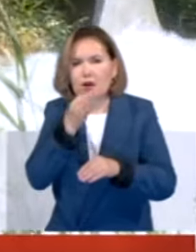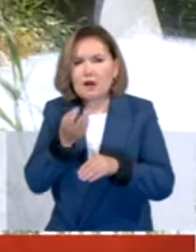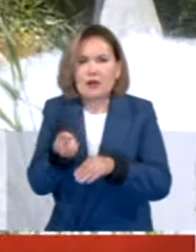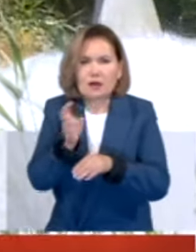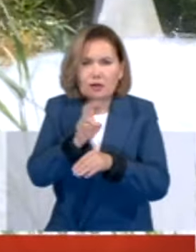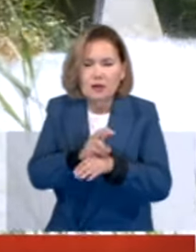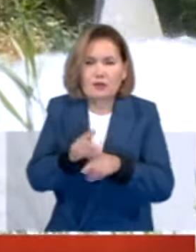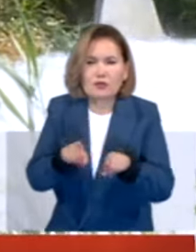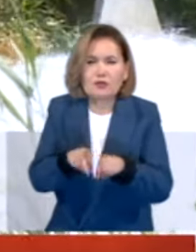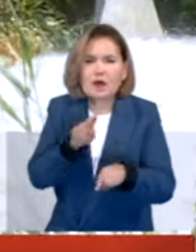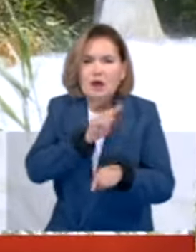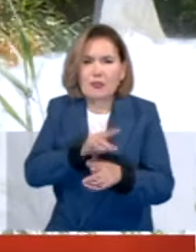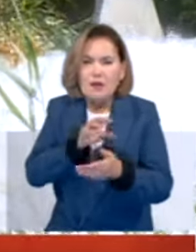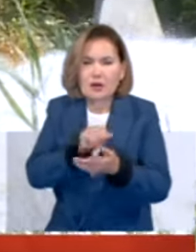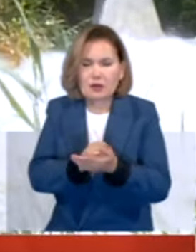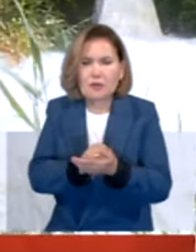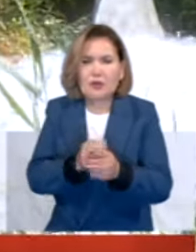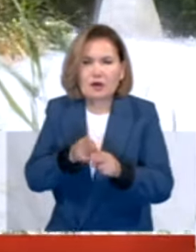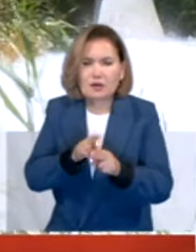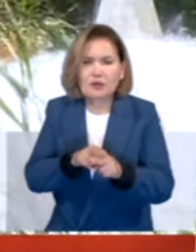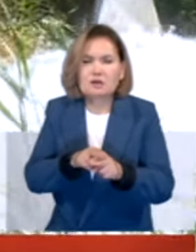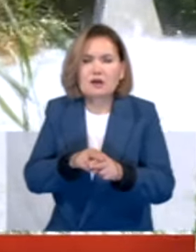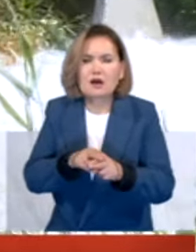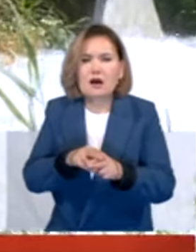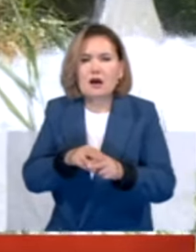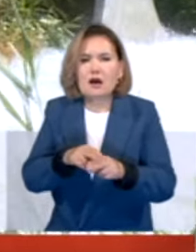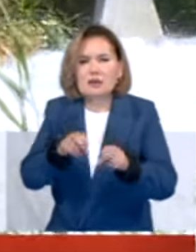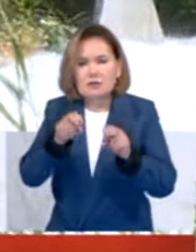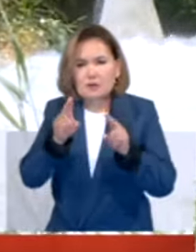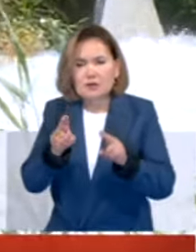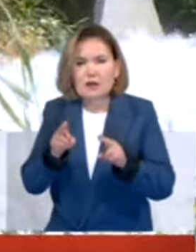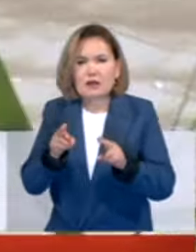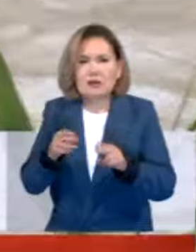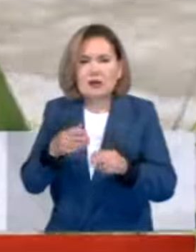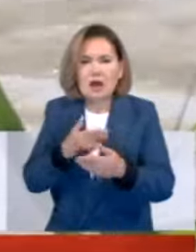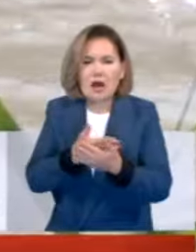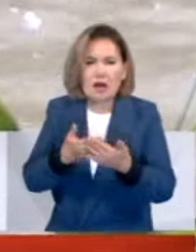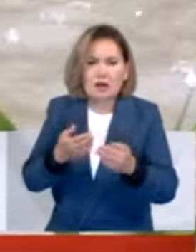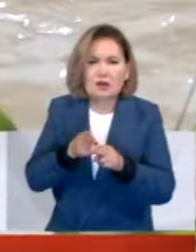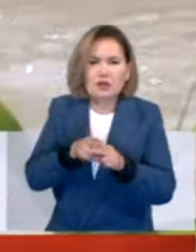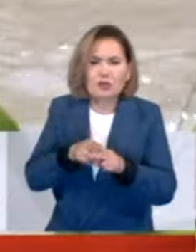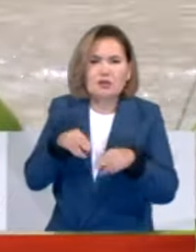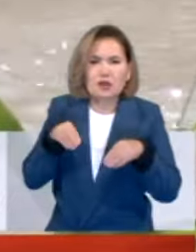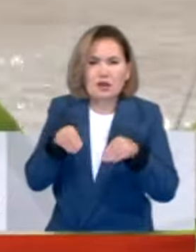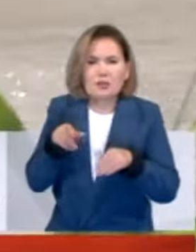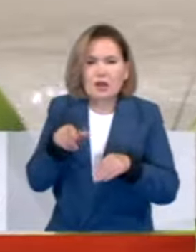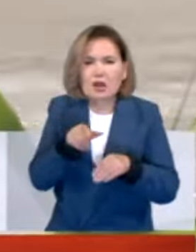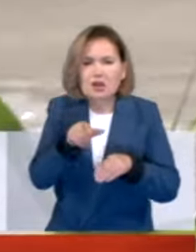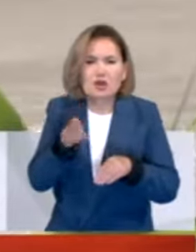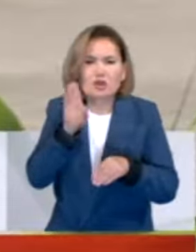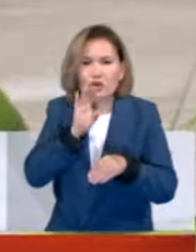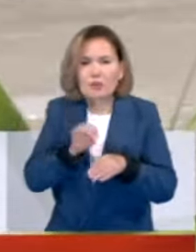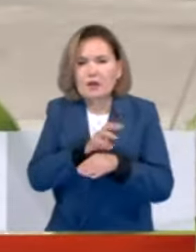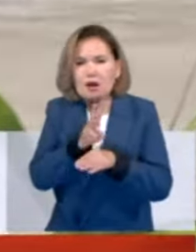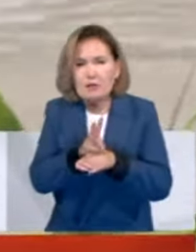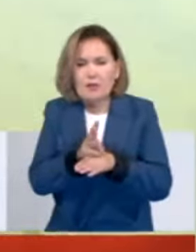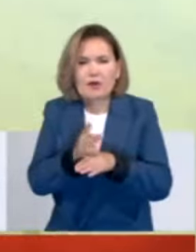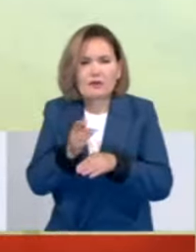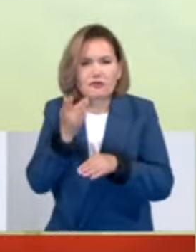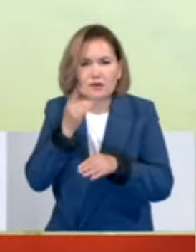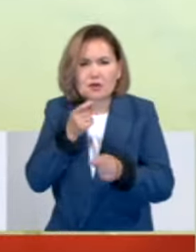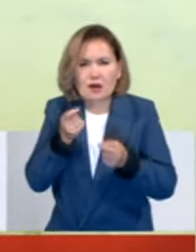кейін шлөз нелерін қысып биігіне қаратамыз суын. Сол деңгейін ұстау басты